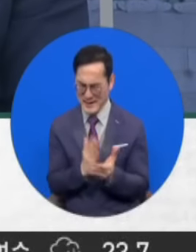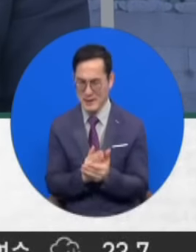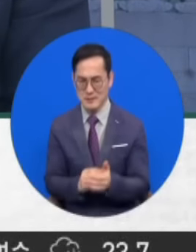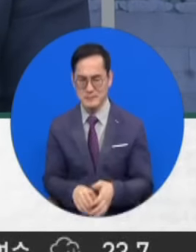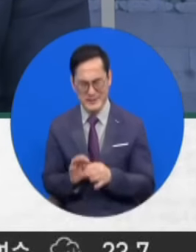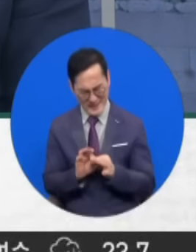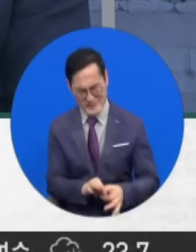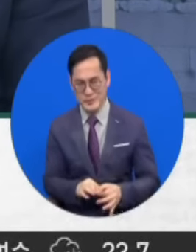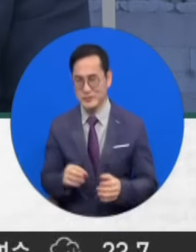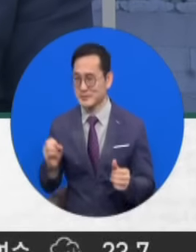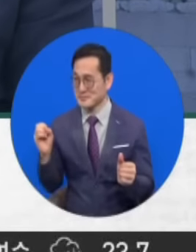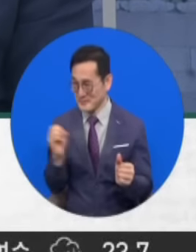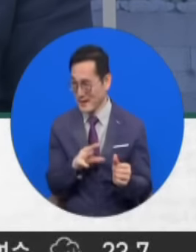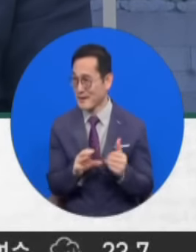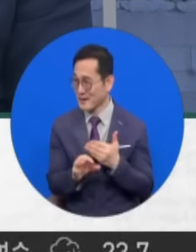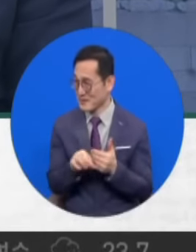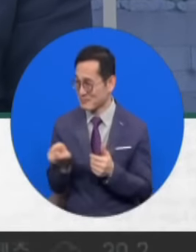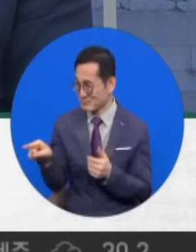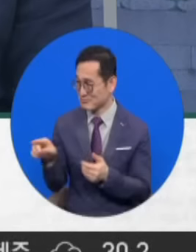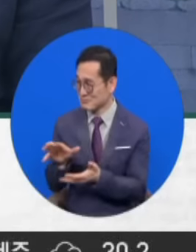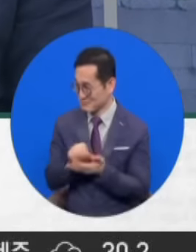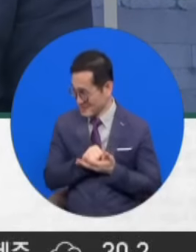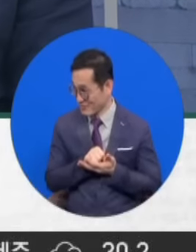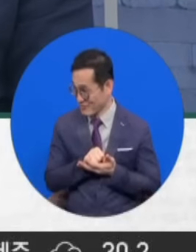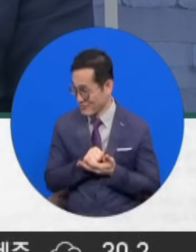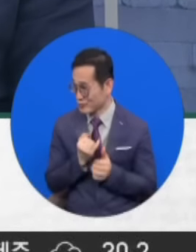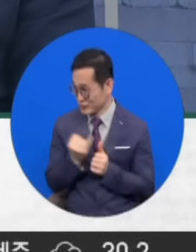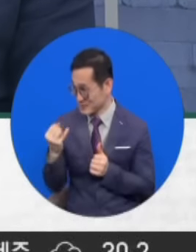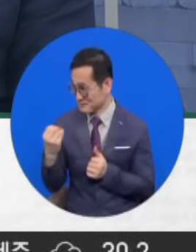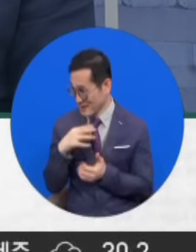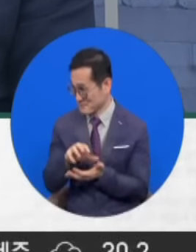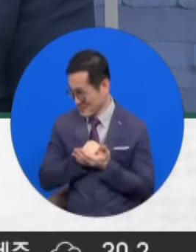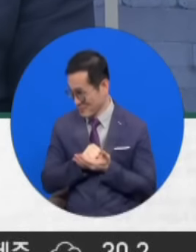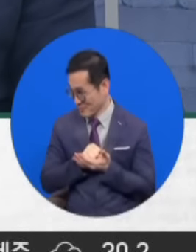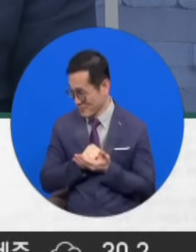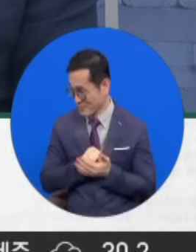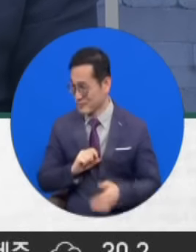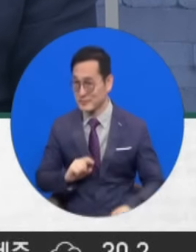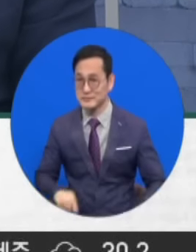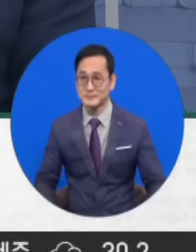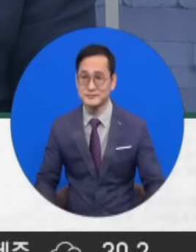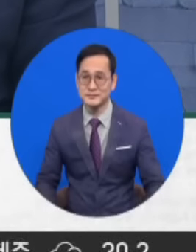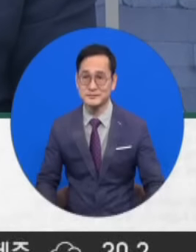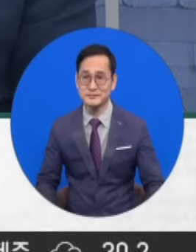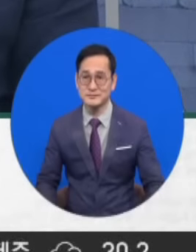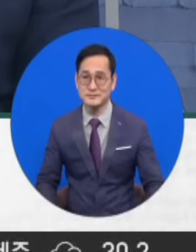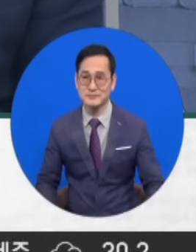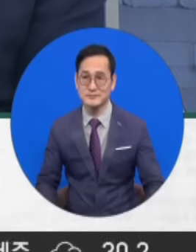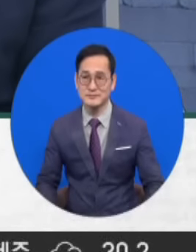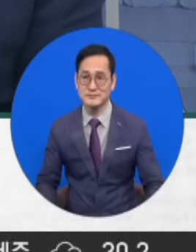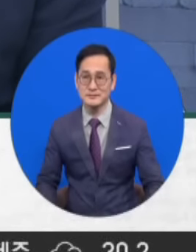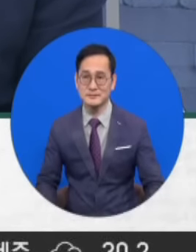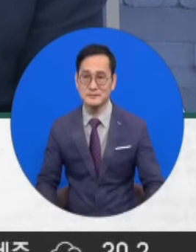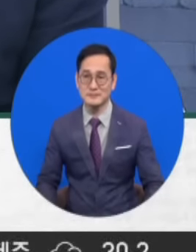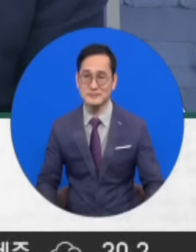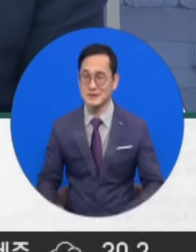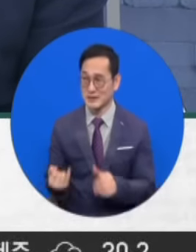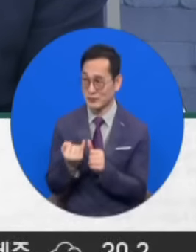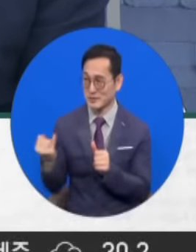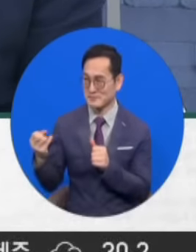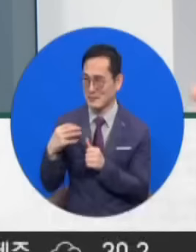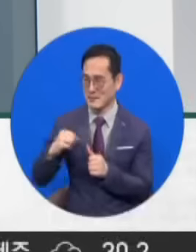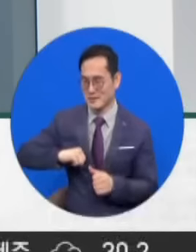의견을 뭐 얼마나 몇 퍼센트나 좀 반영하실 겁니까? 뭐 저희 집사람하고 저 경선을 하면 제가 질 것 같으니까 집사람 말을 잘